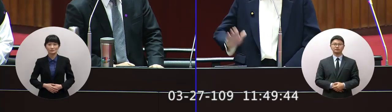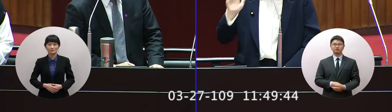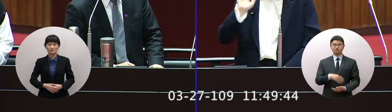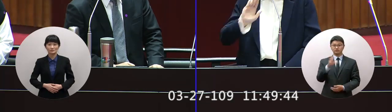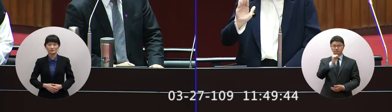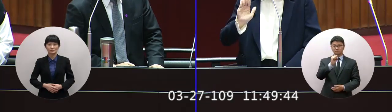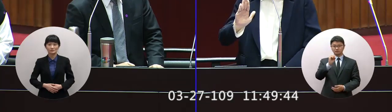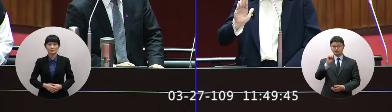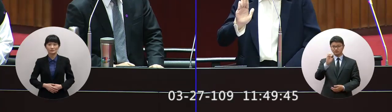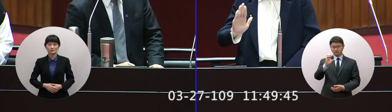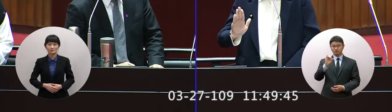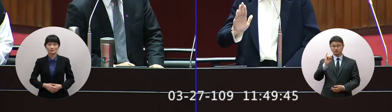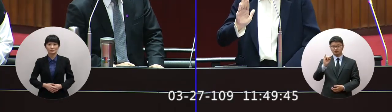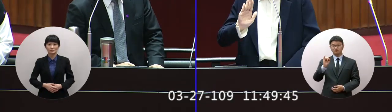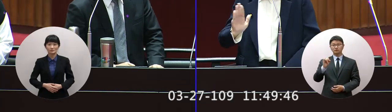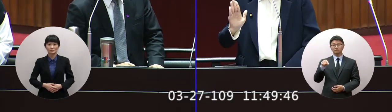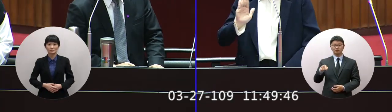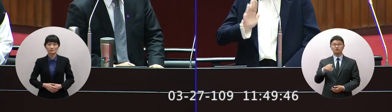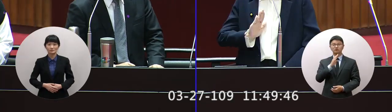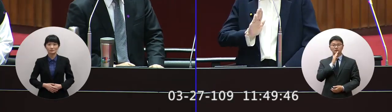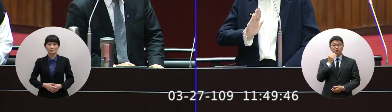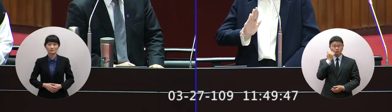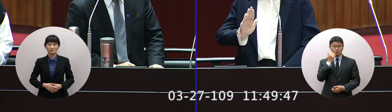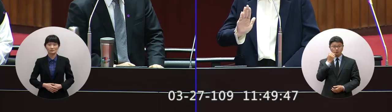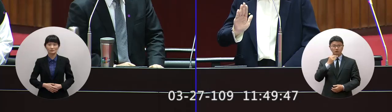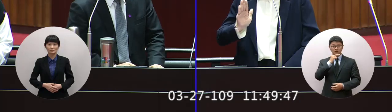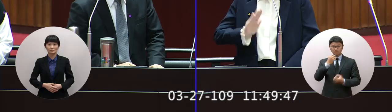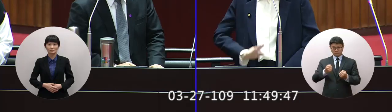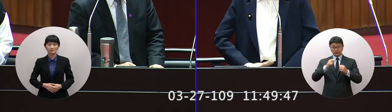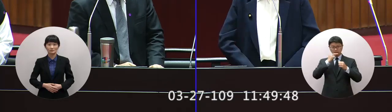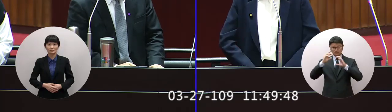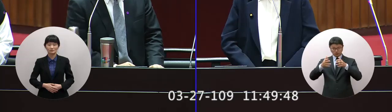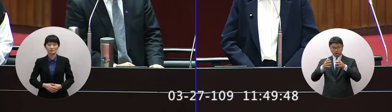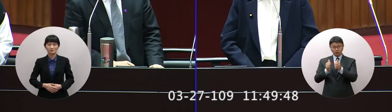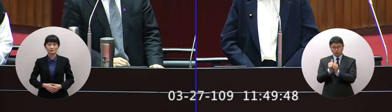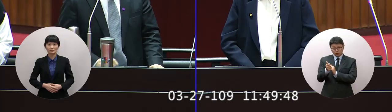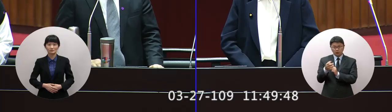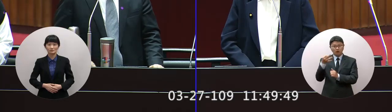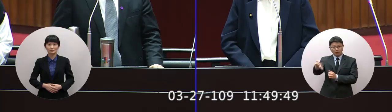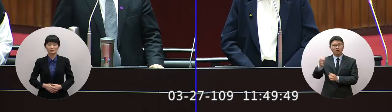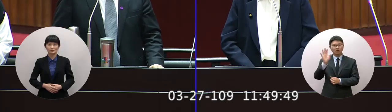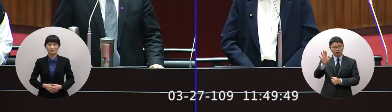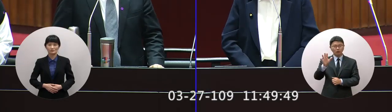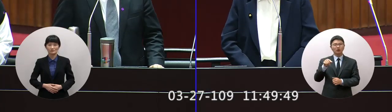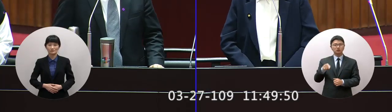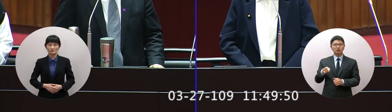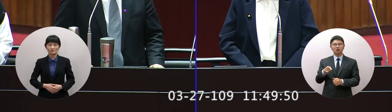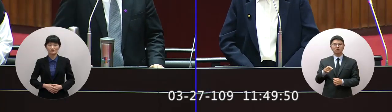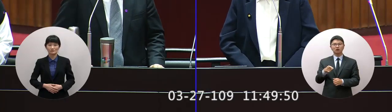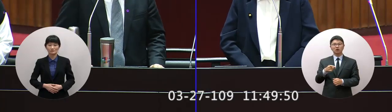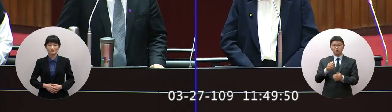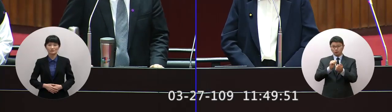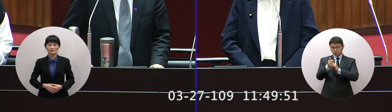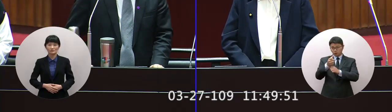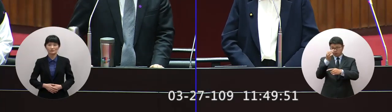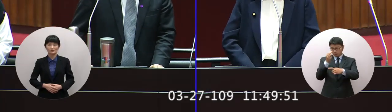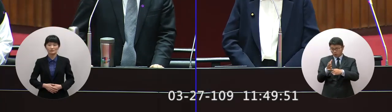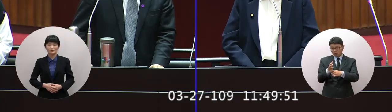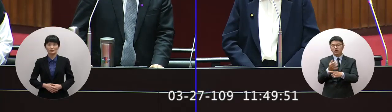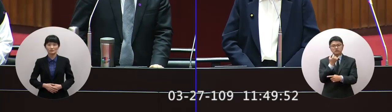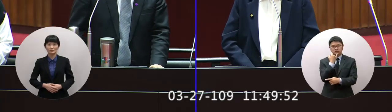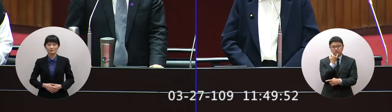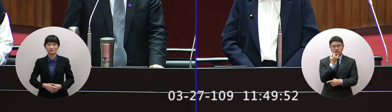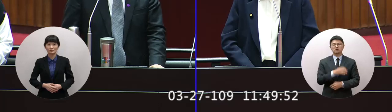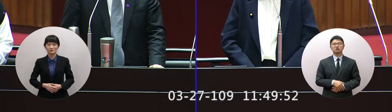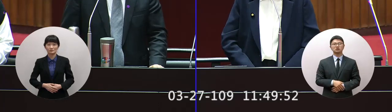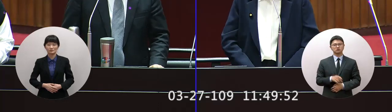呢，他只要你有缴英国的税，他就可以享受这个注税减利。我觉得它是比较普及也比